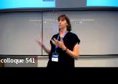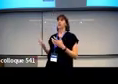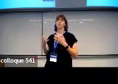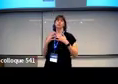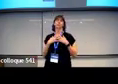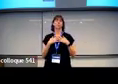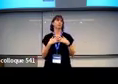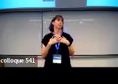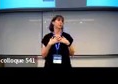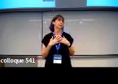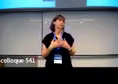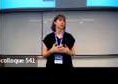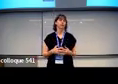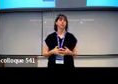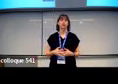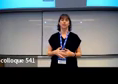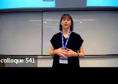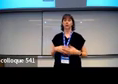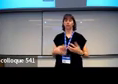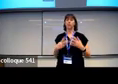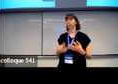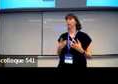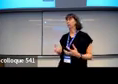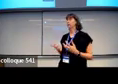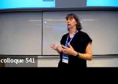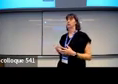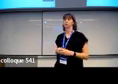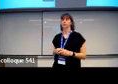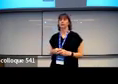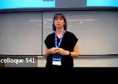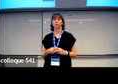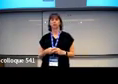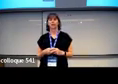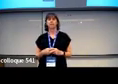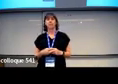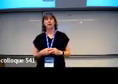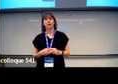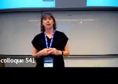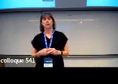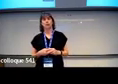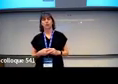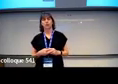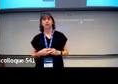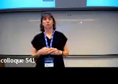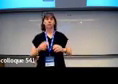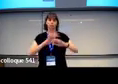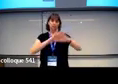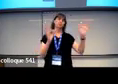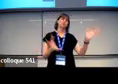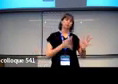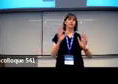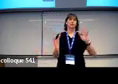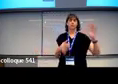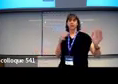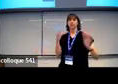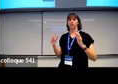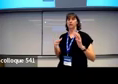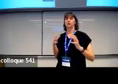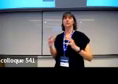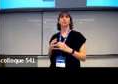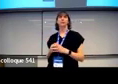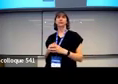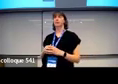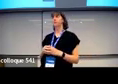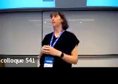avec les étudiantes, parce que pour moi, ça a été un aspect qui a vraiment contribué au succès du projet. Je vais vous parler du contexte de